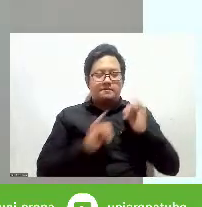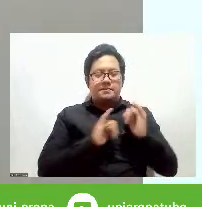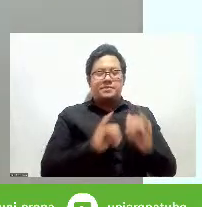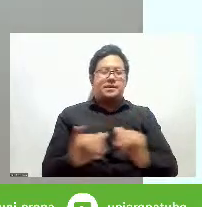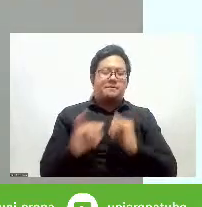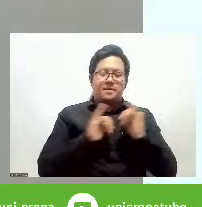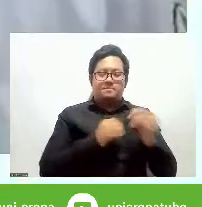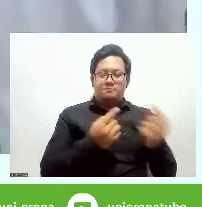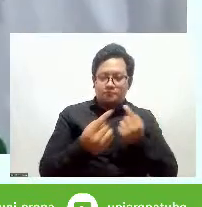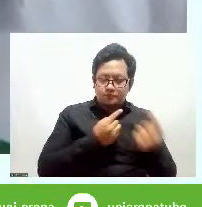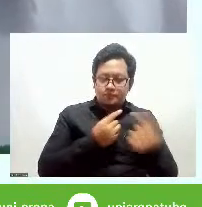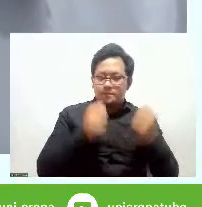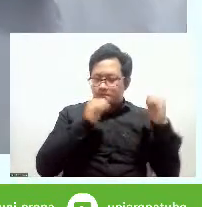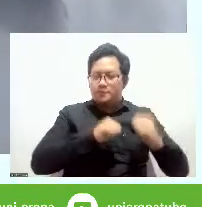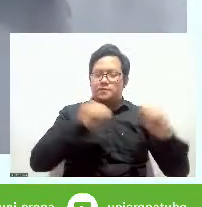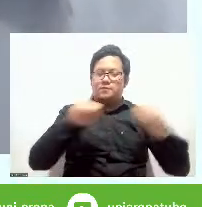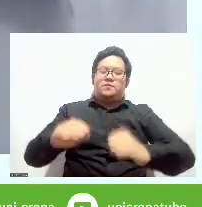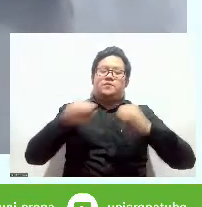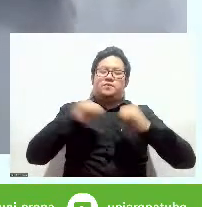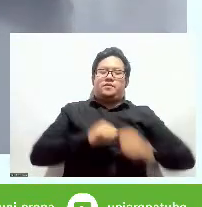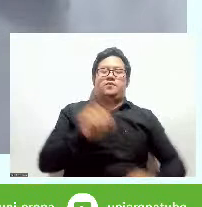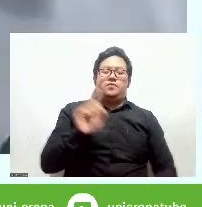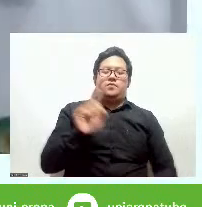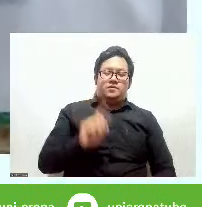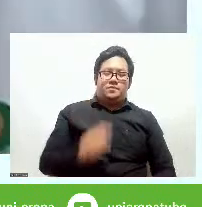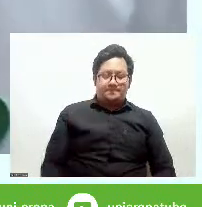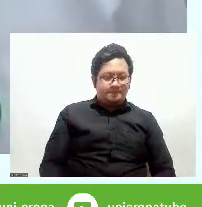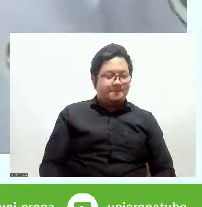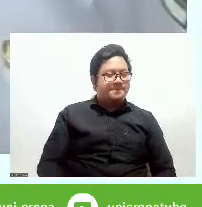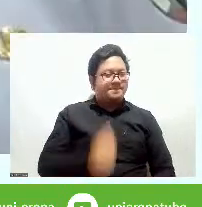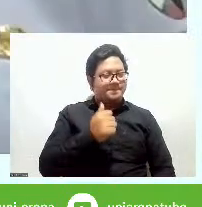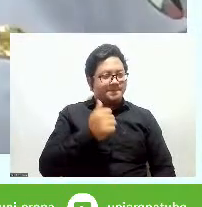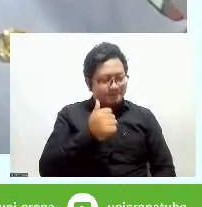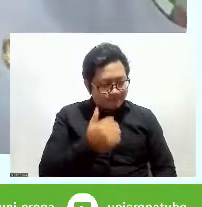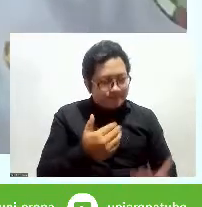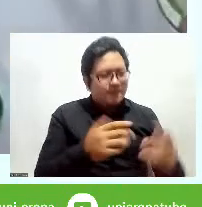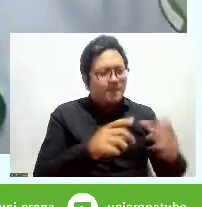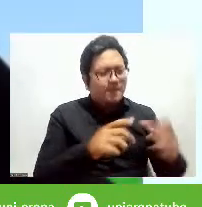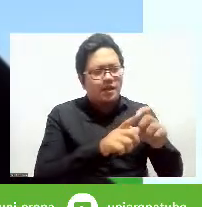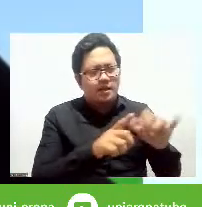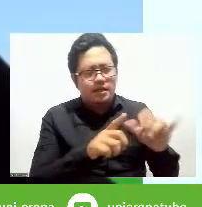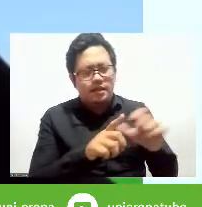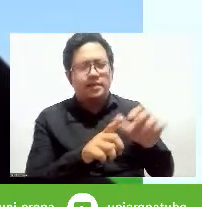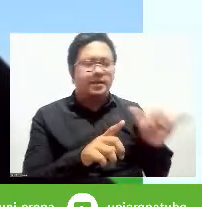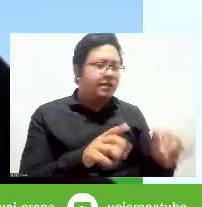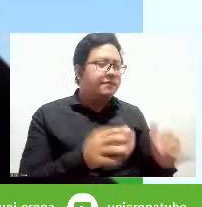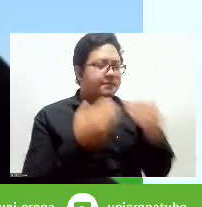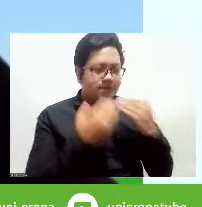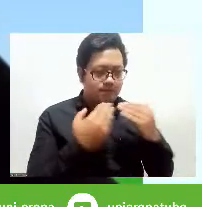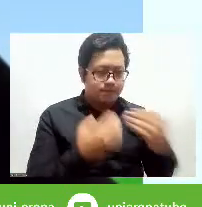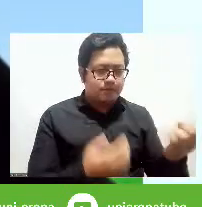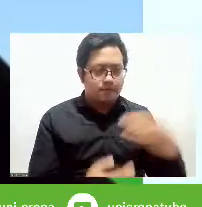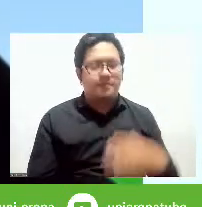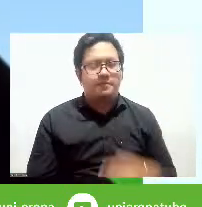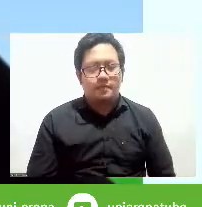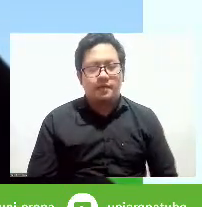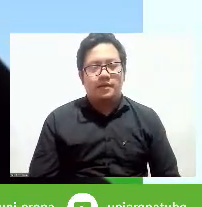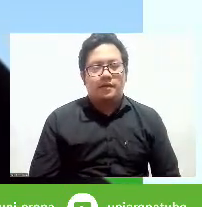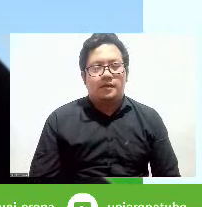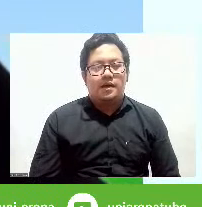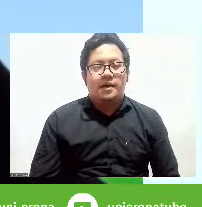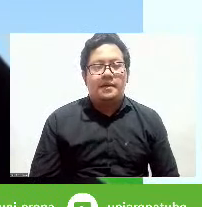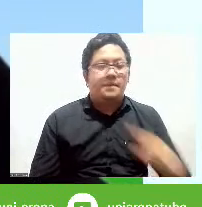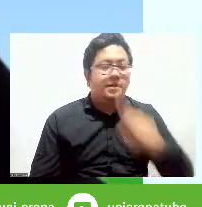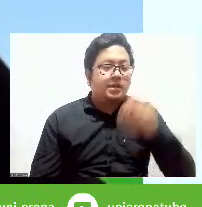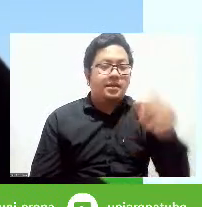baik-baik baik-baik Terima kasih banyak padi di atas pernah jawabannya ini berikutnya juga ada pertanyaan berikutnya yang ditujukan